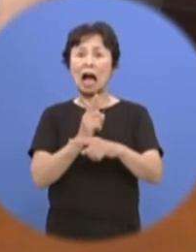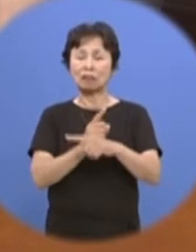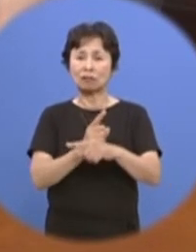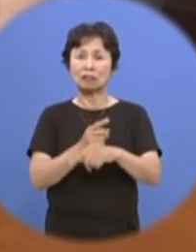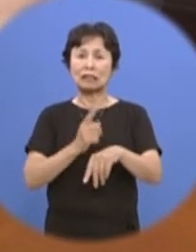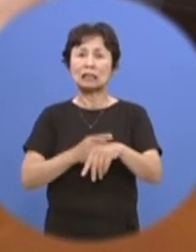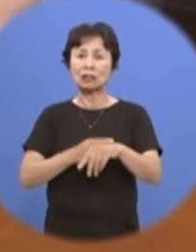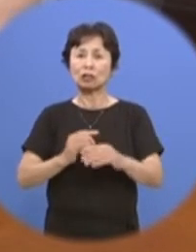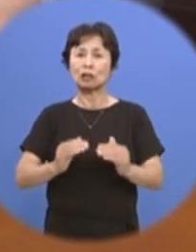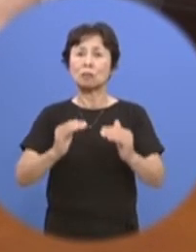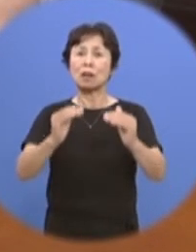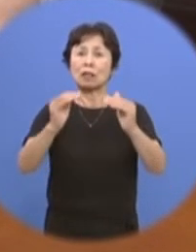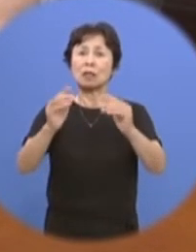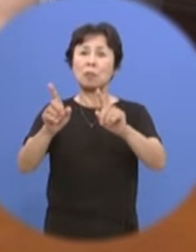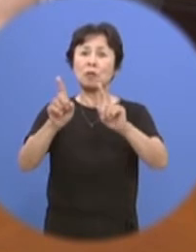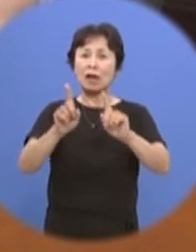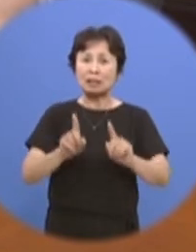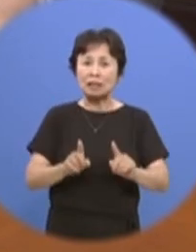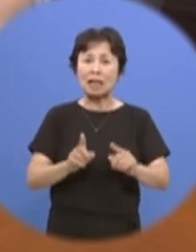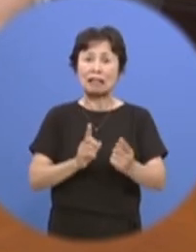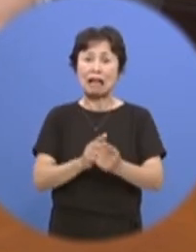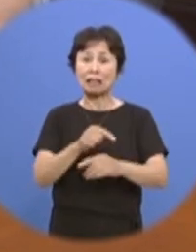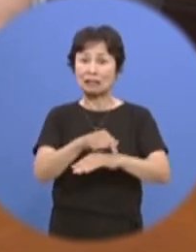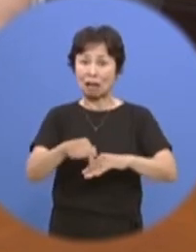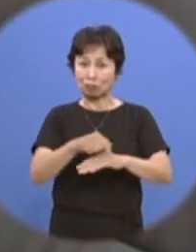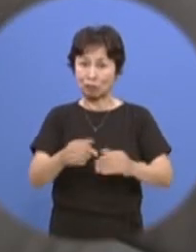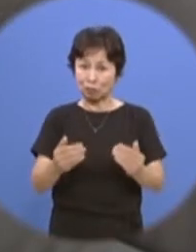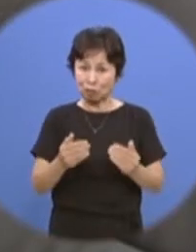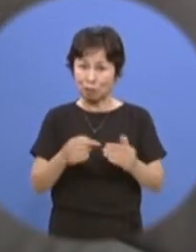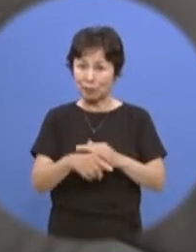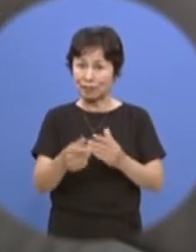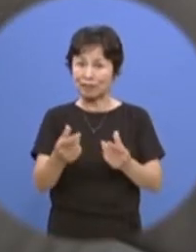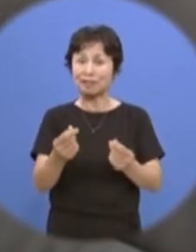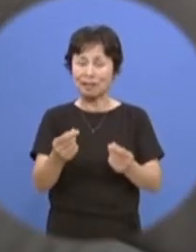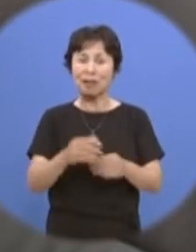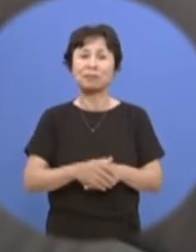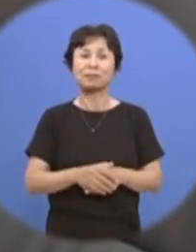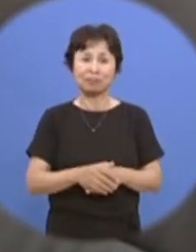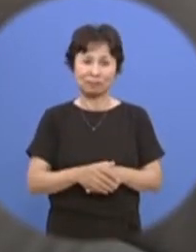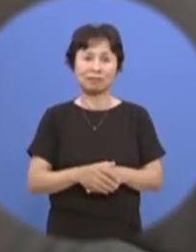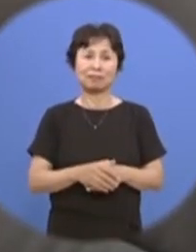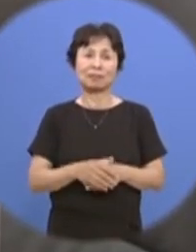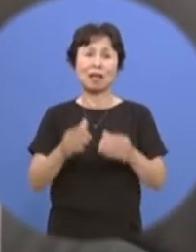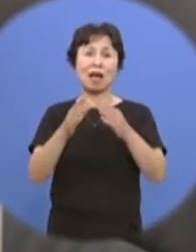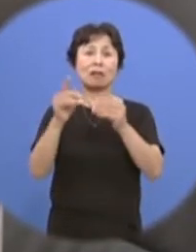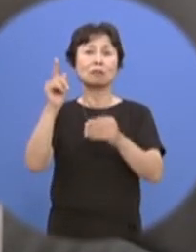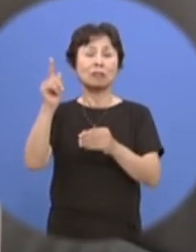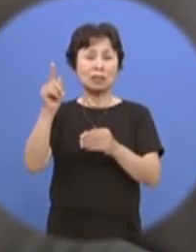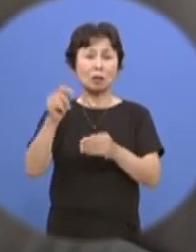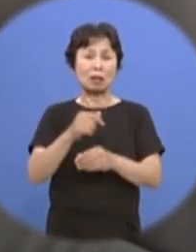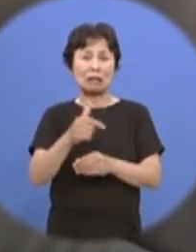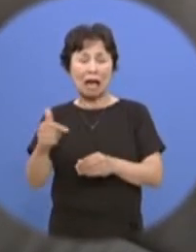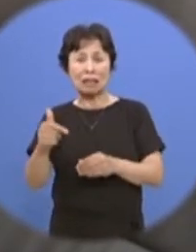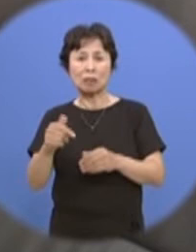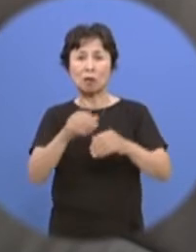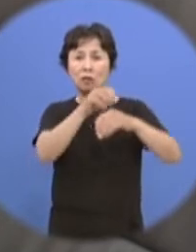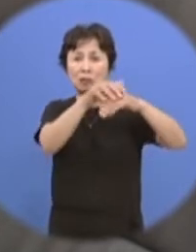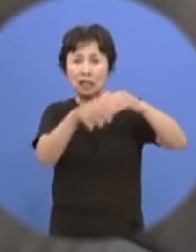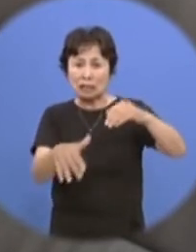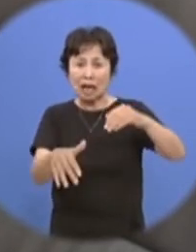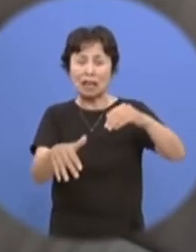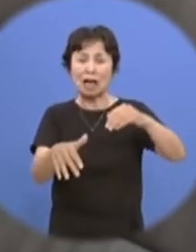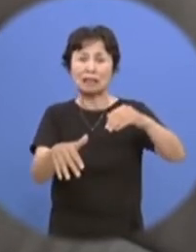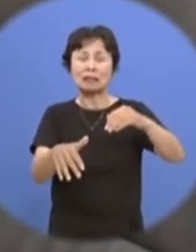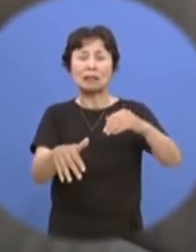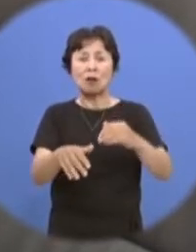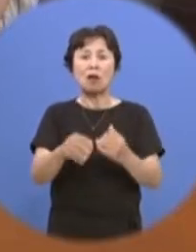て対策していくことが必要である、はい、ということ で、ね、なんか国の大規模土砂災害対策技術センターを誘致な